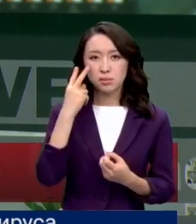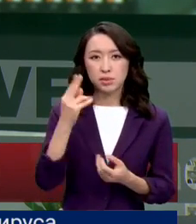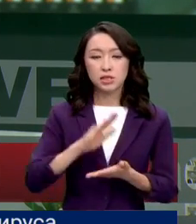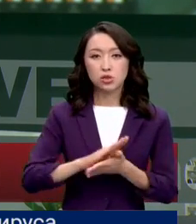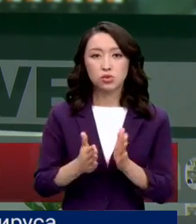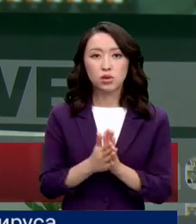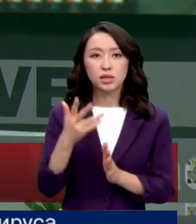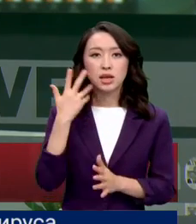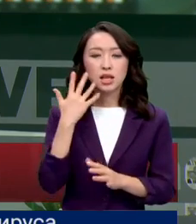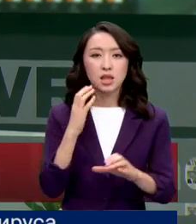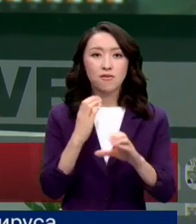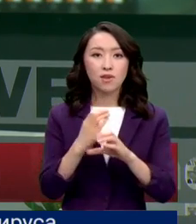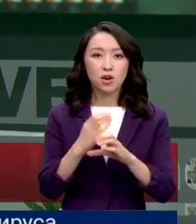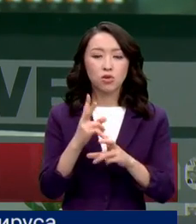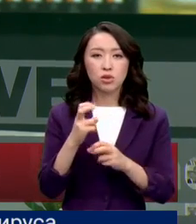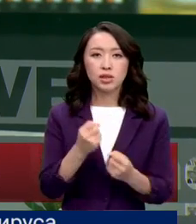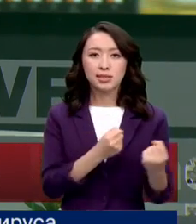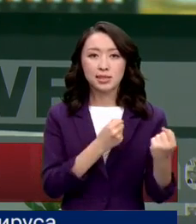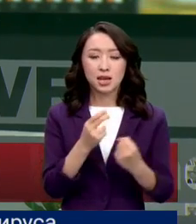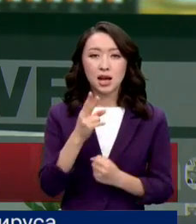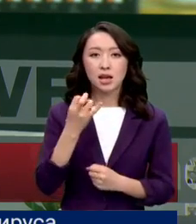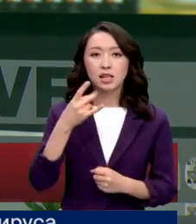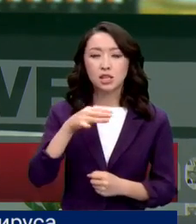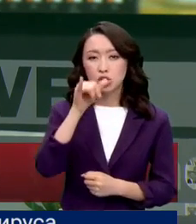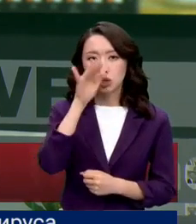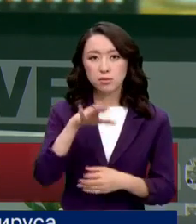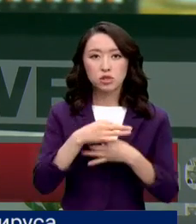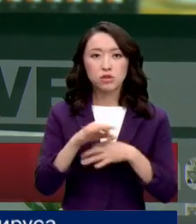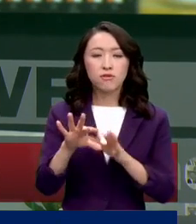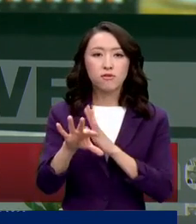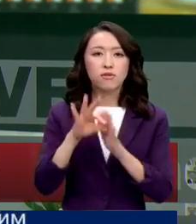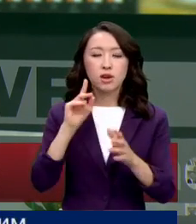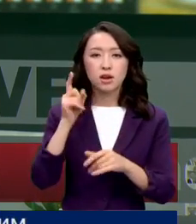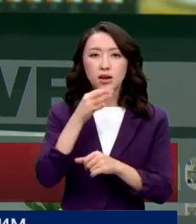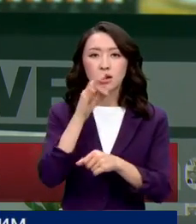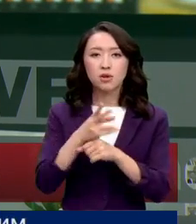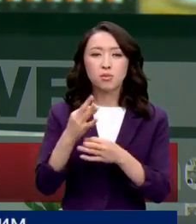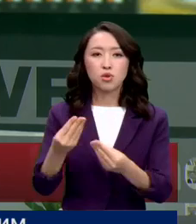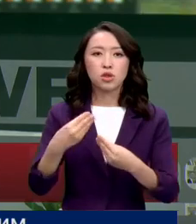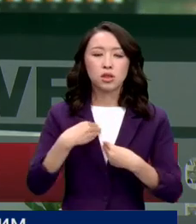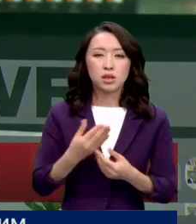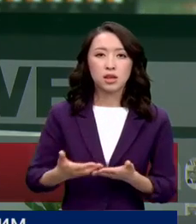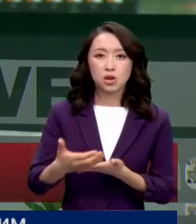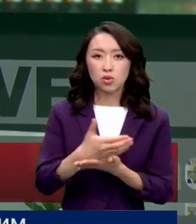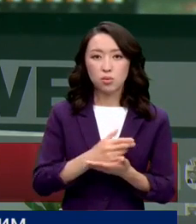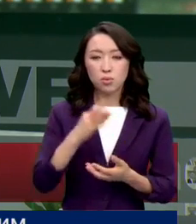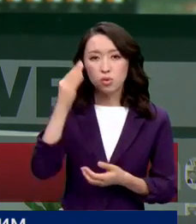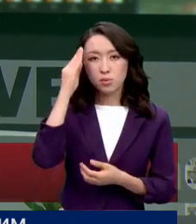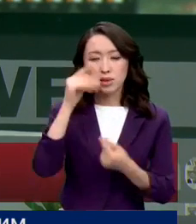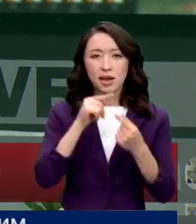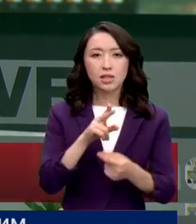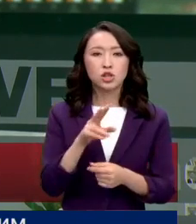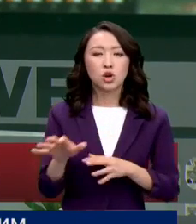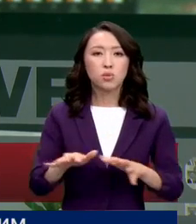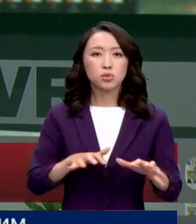когда вагоны подаются с задержкой, а клиенты не могут свободно выбрать оператора по их подаче и уборке. По мнению антикоррупционной